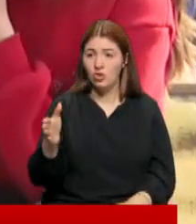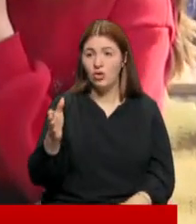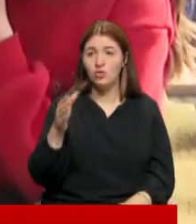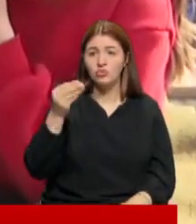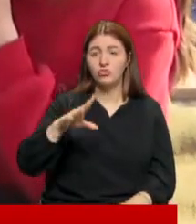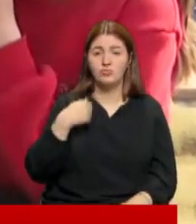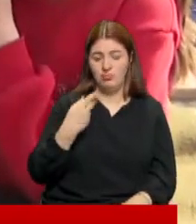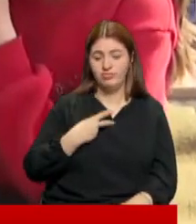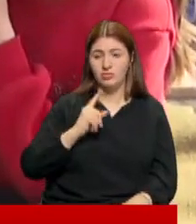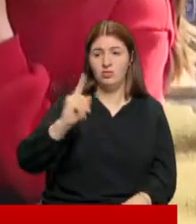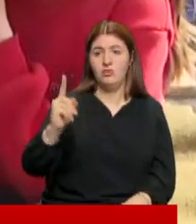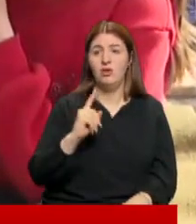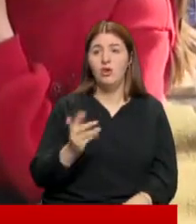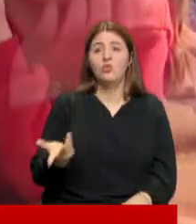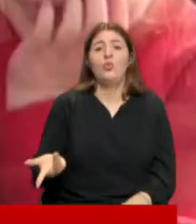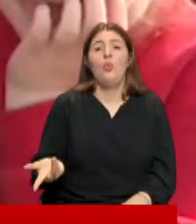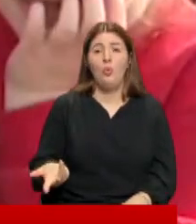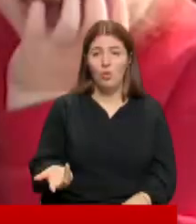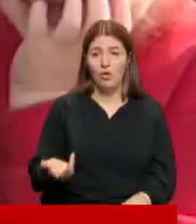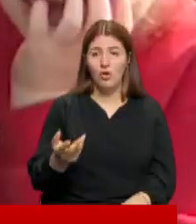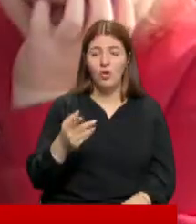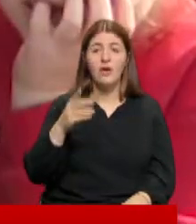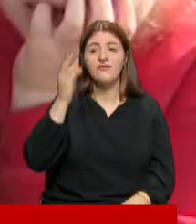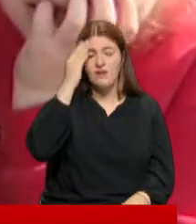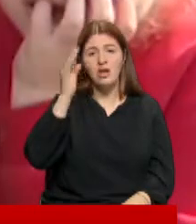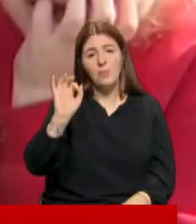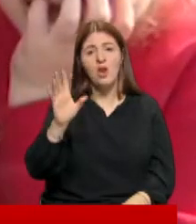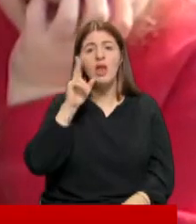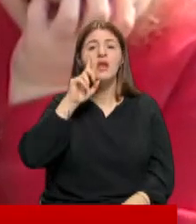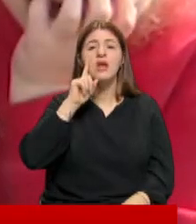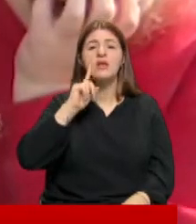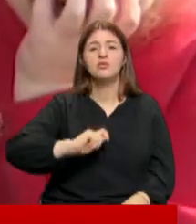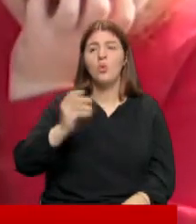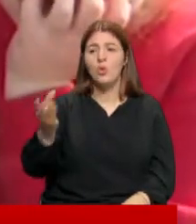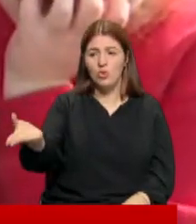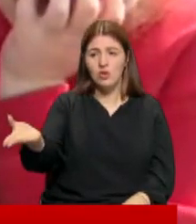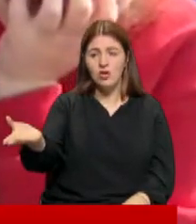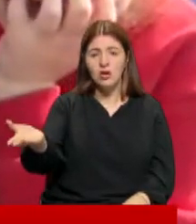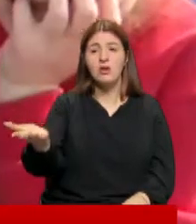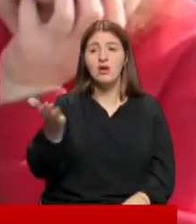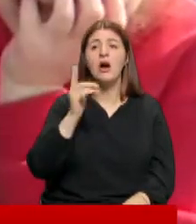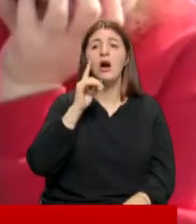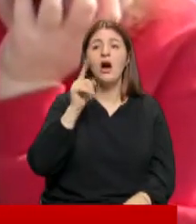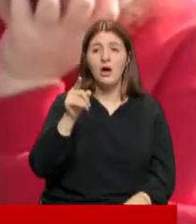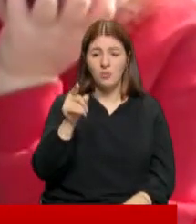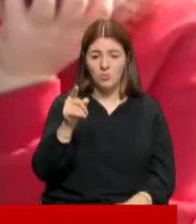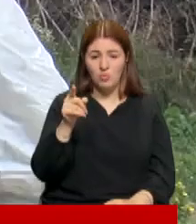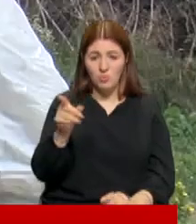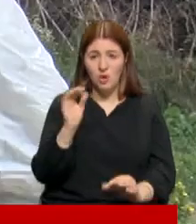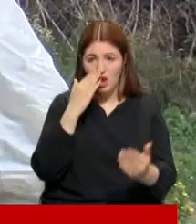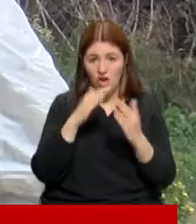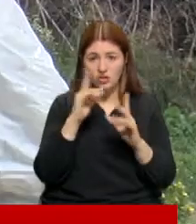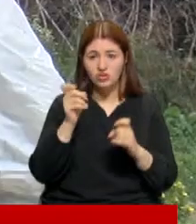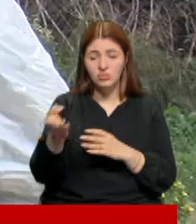Çocuklar yok fakir fukara da böyle rezil oluyor Allah'a kolay yakışır mı bu yavrum